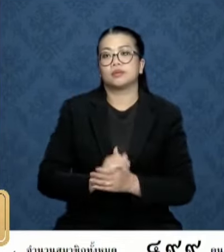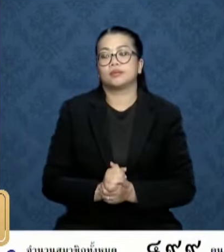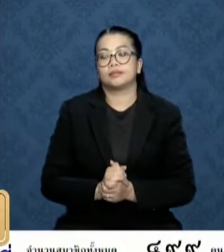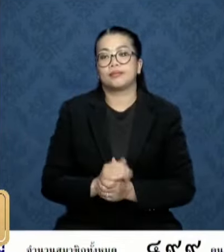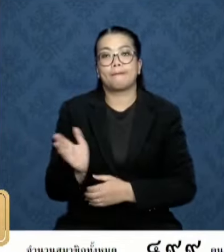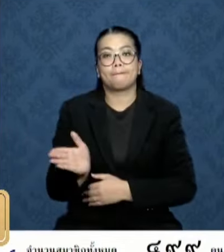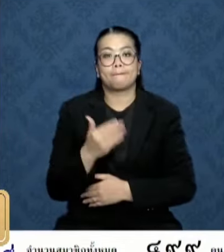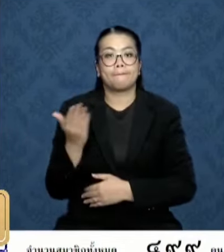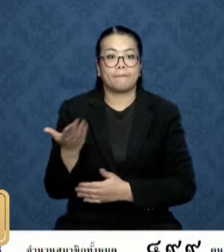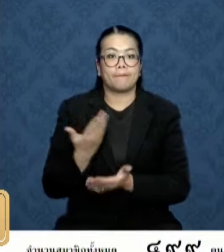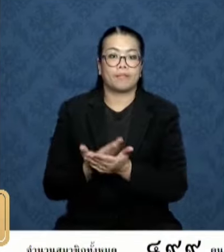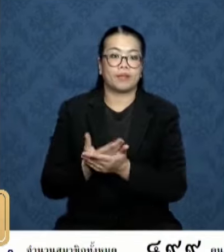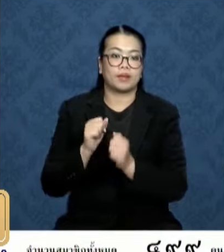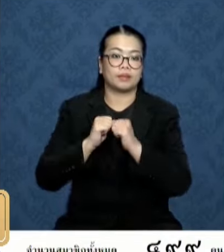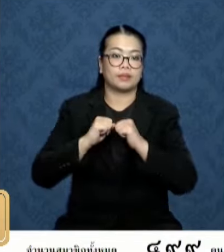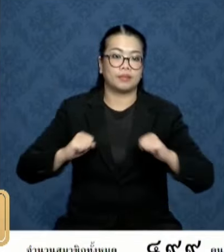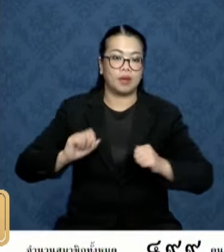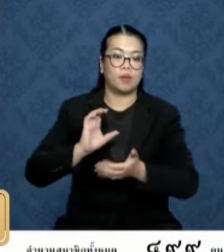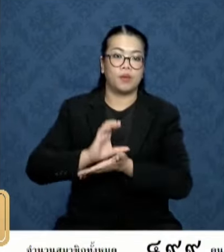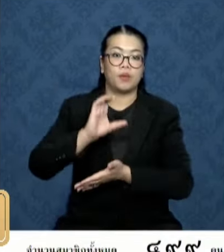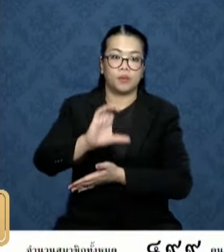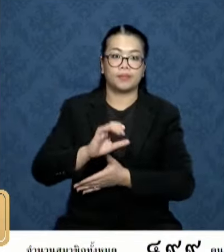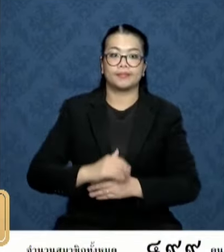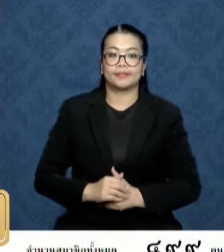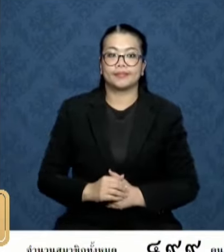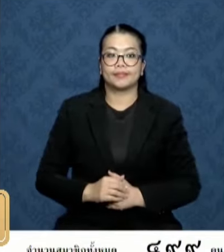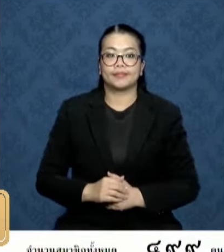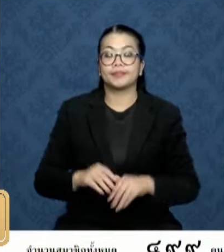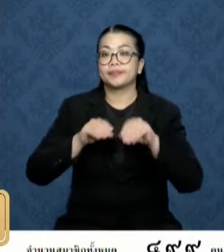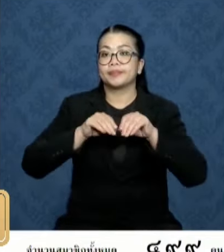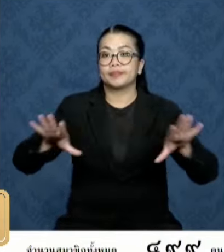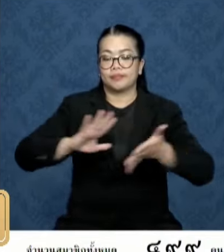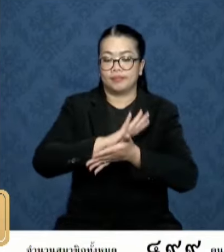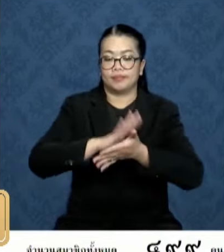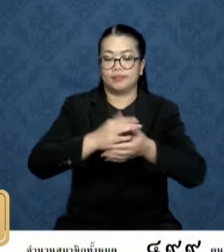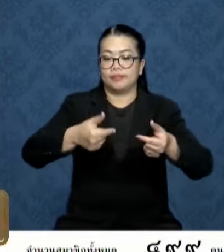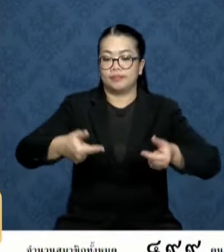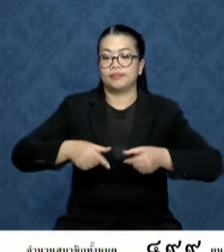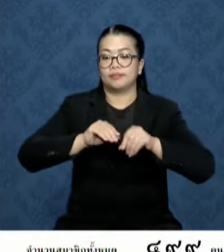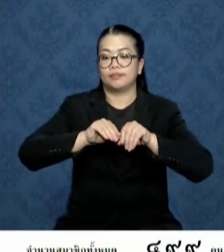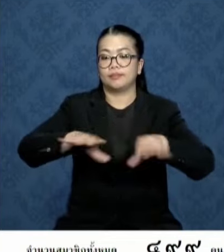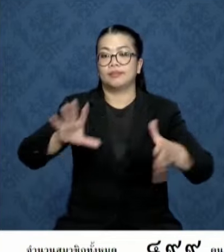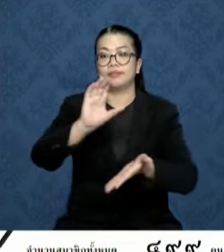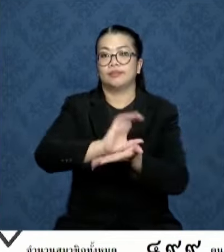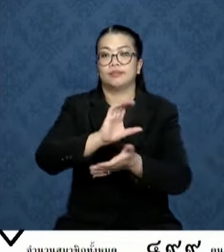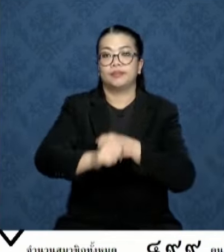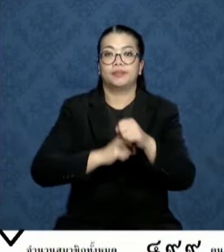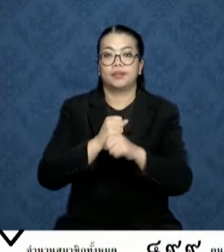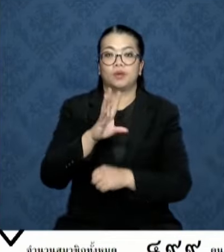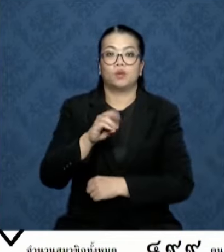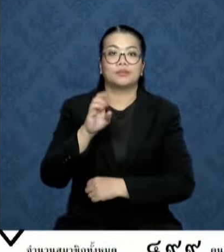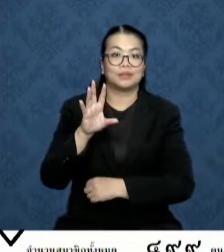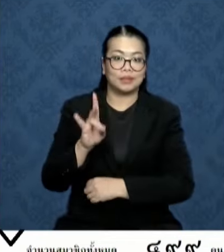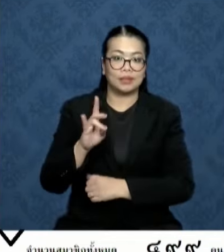หน้ ตไปครั สำนก งบอมาน สำนก นายค ราฐมรตี นะครัได้มีการเบยแพร่อเอกศาร folk ะ CON ออกมาครับ